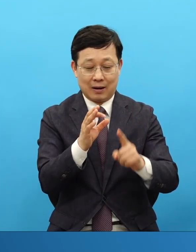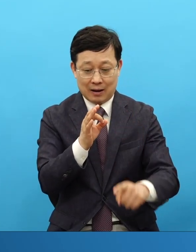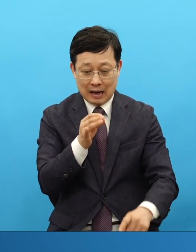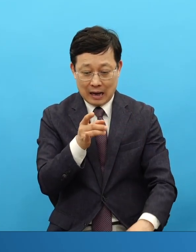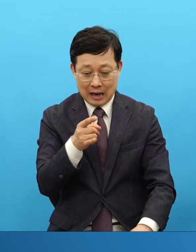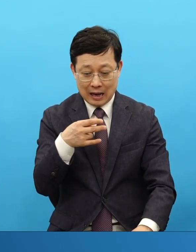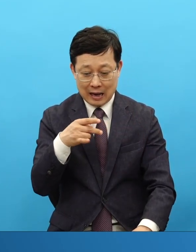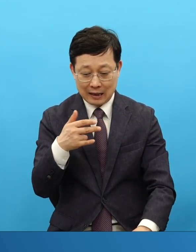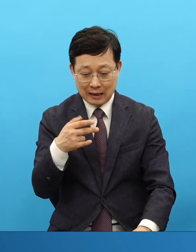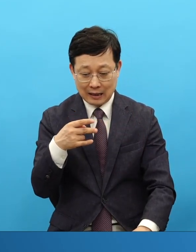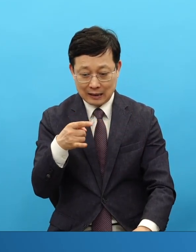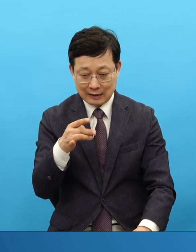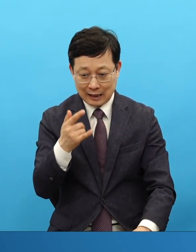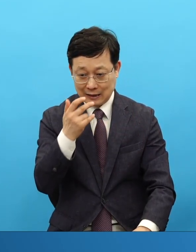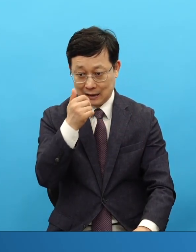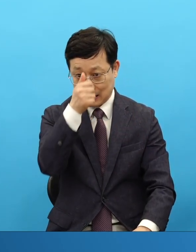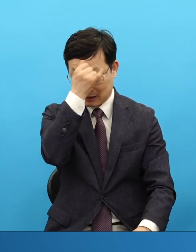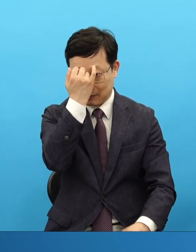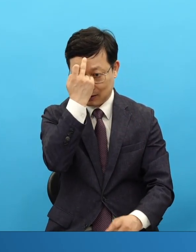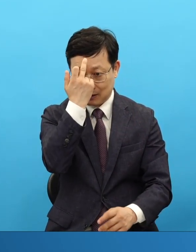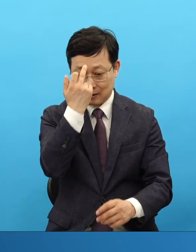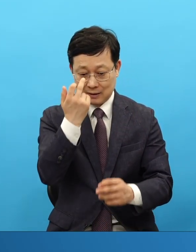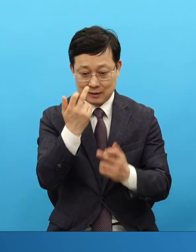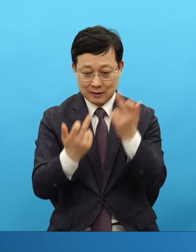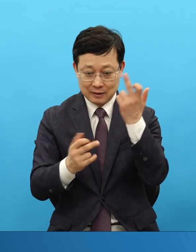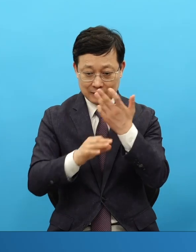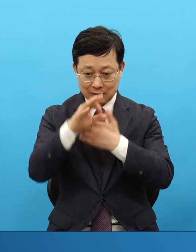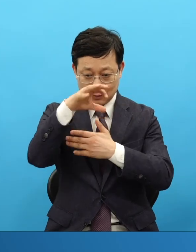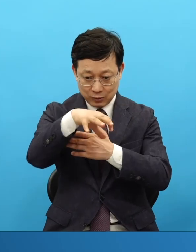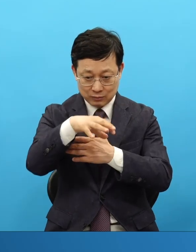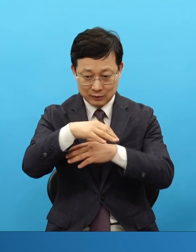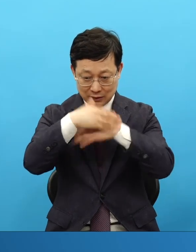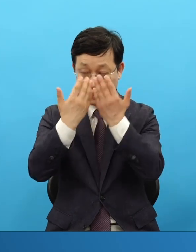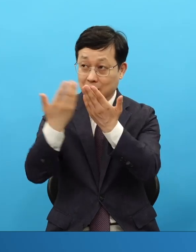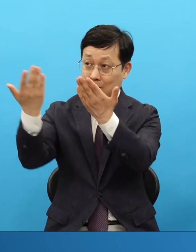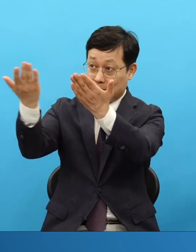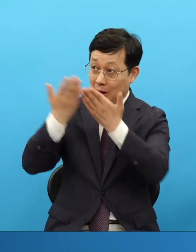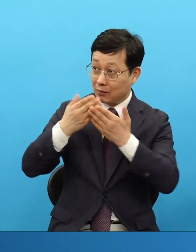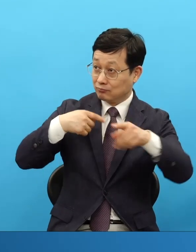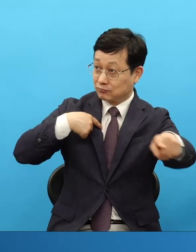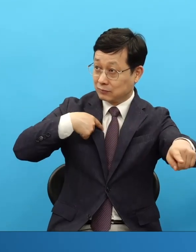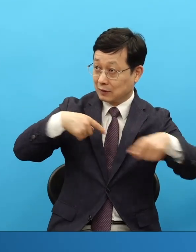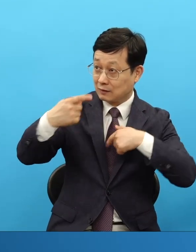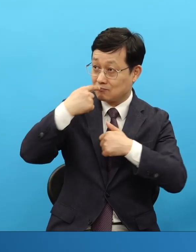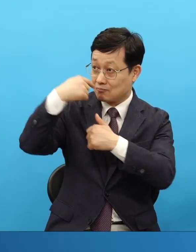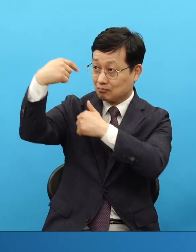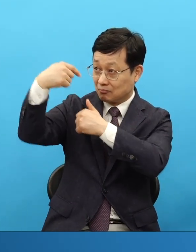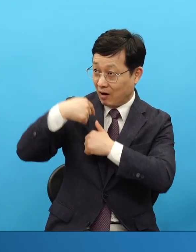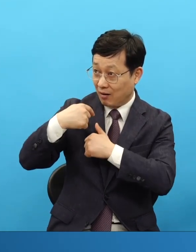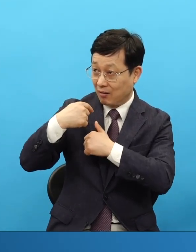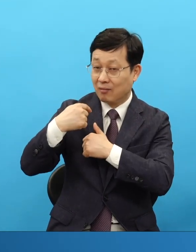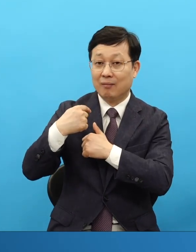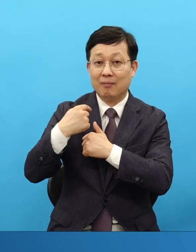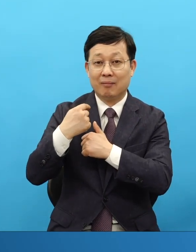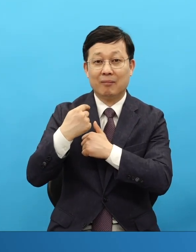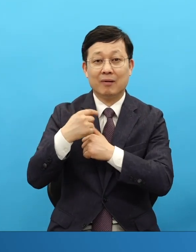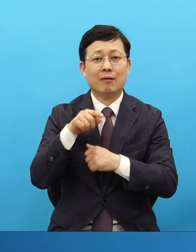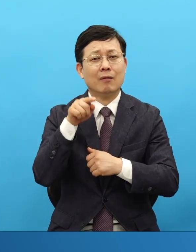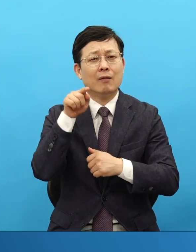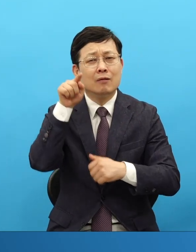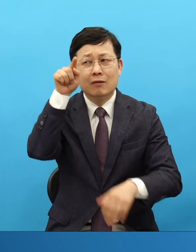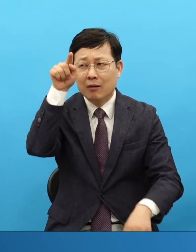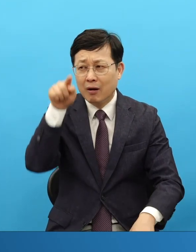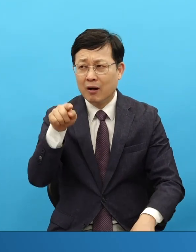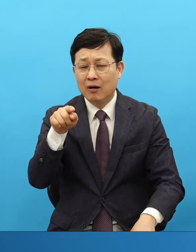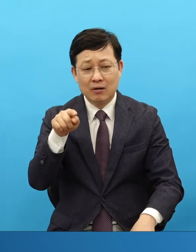엄청난 축복의 현장을 우리에게 주시면서 다스리라. 그랬어요. He gave us the immense field of blessing of Eden, and He told us to rule. 이걸 놓친 겁니다.